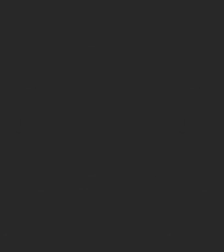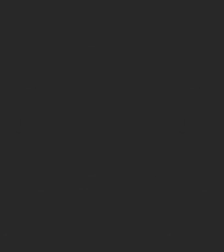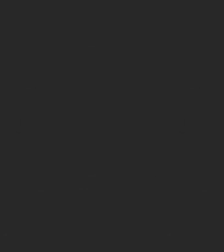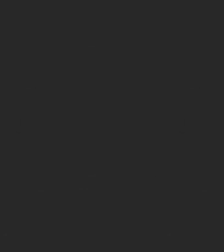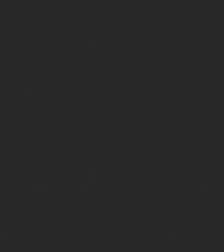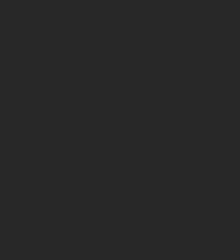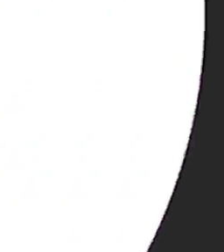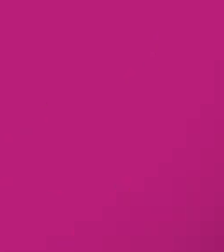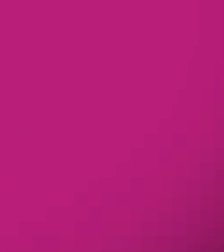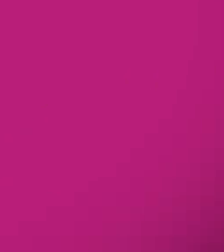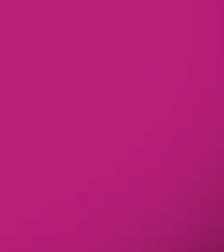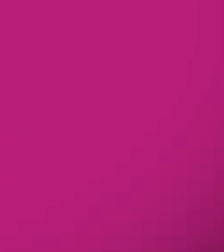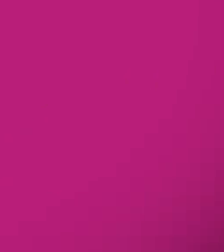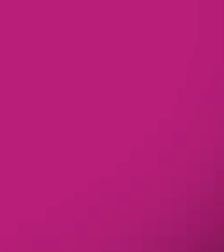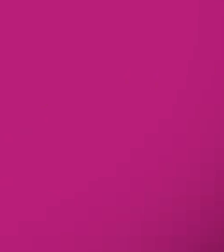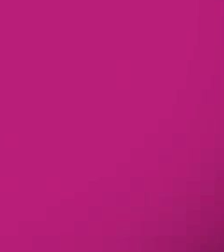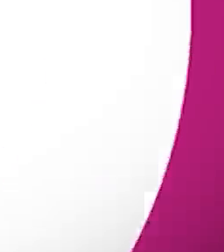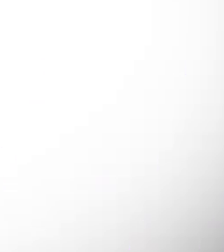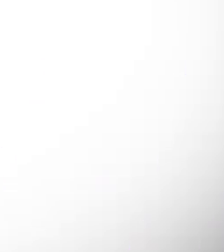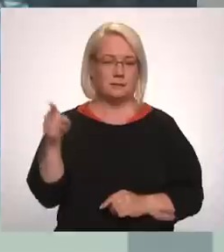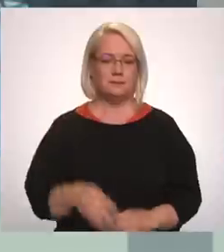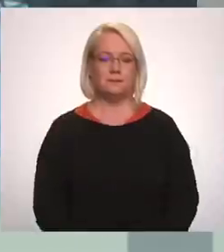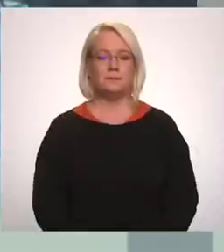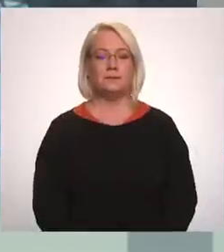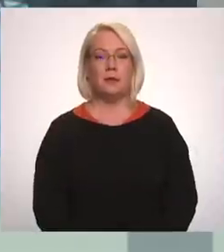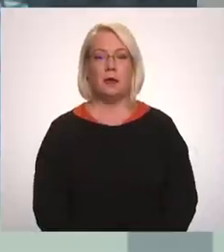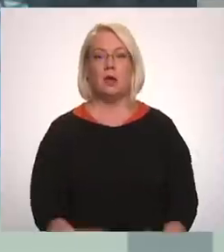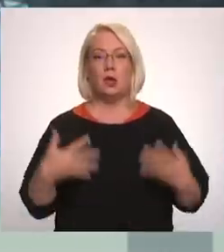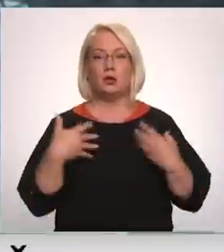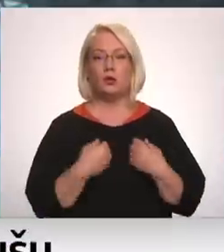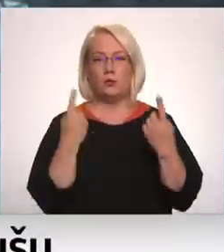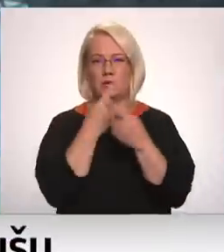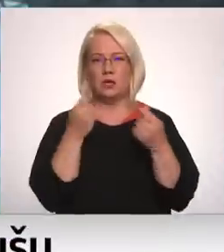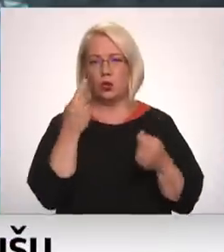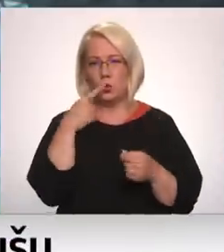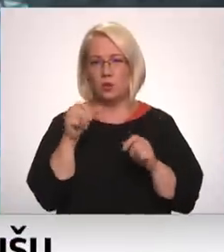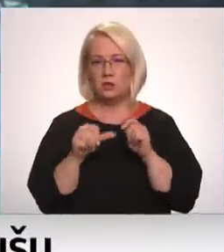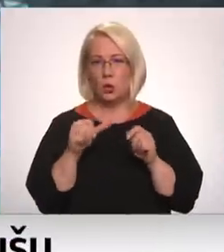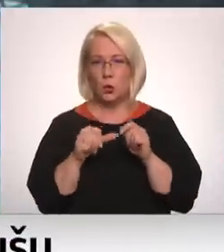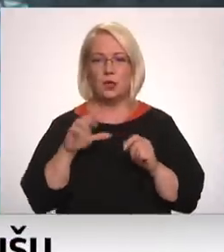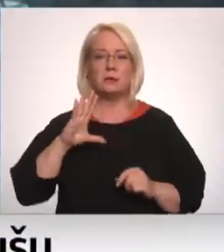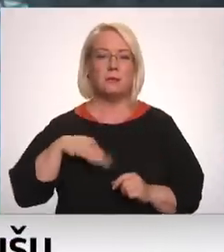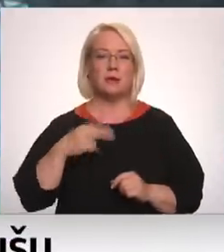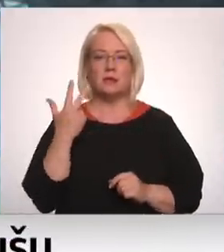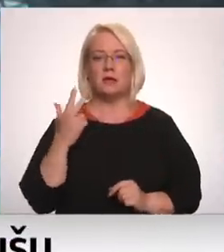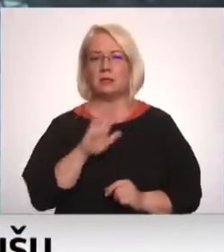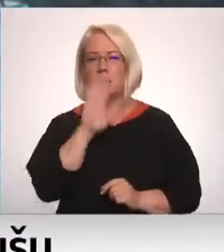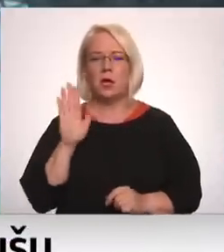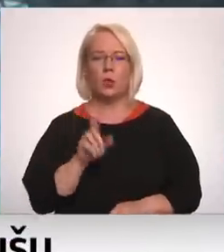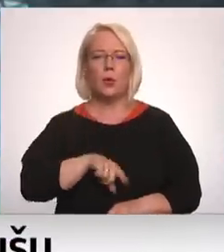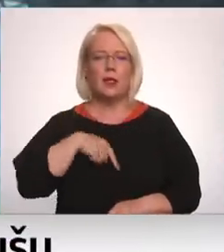Re, viss ēters ir te! Skumjas ziņas no Siguldas. Pēc gandrīz trīs diennakšu